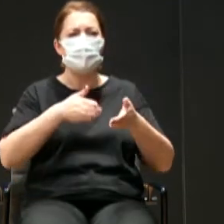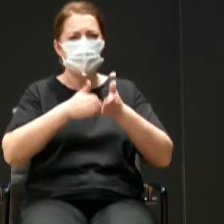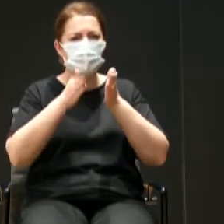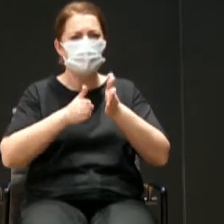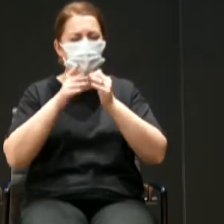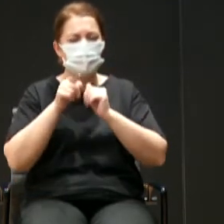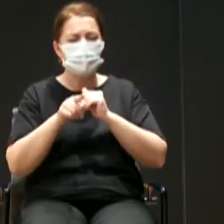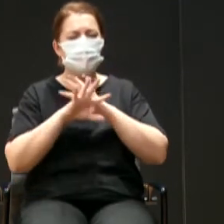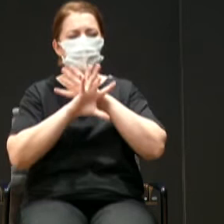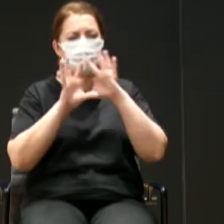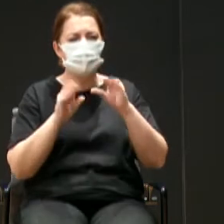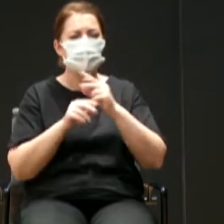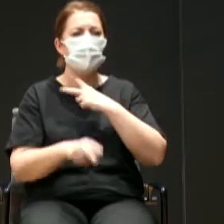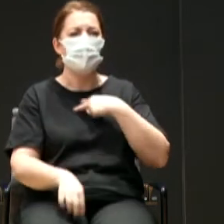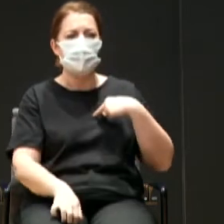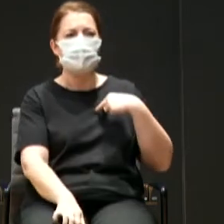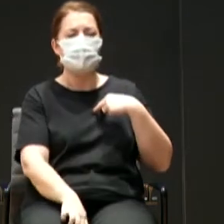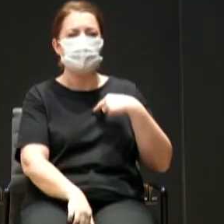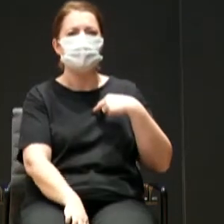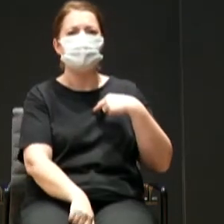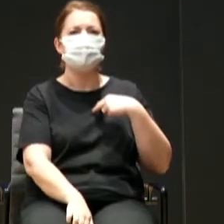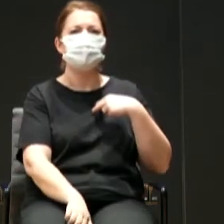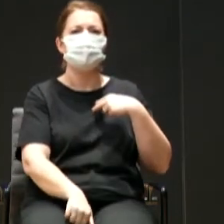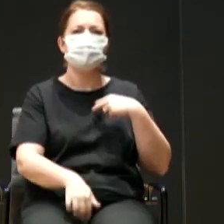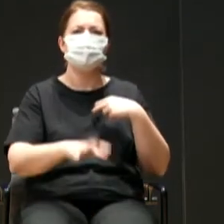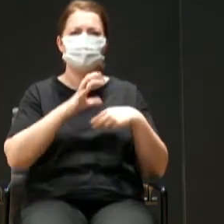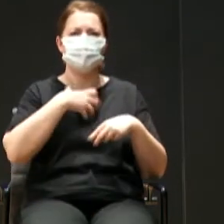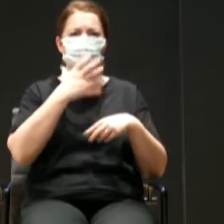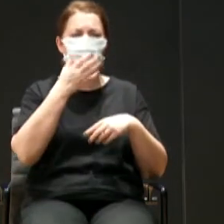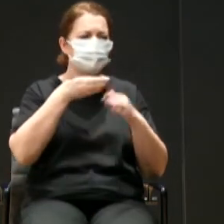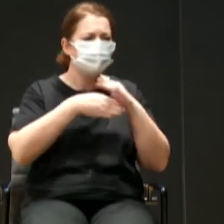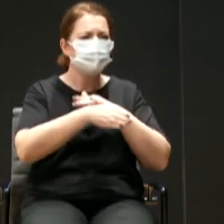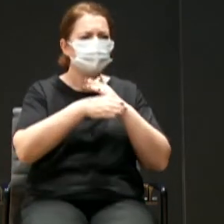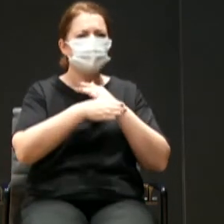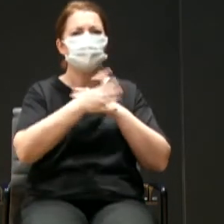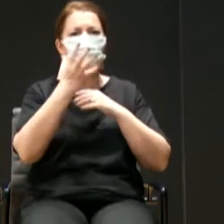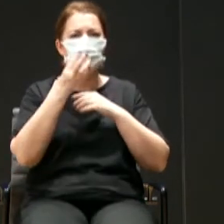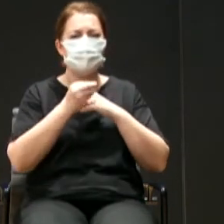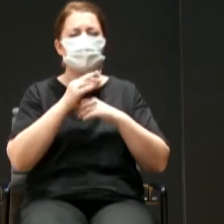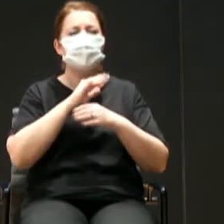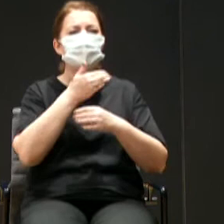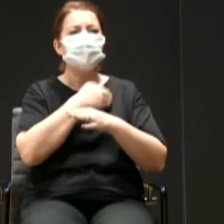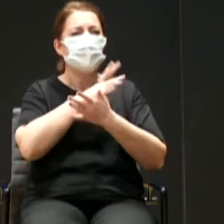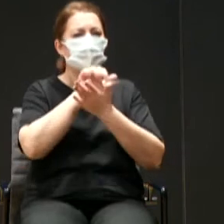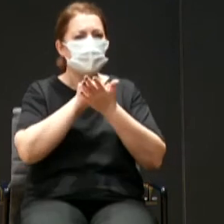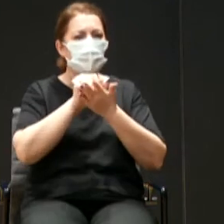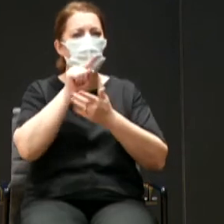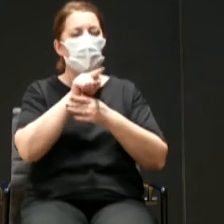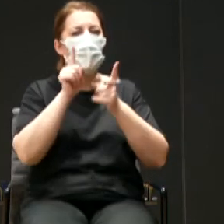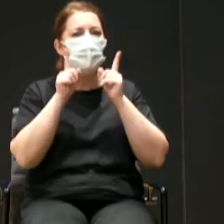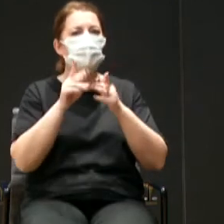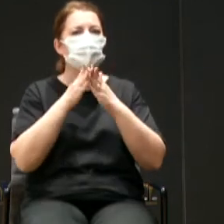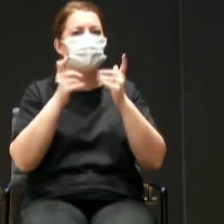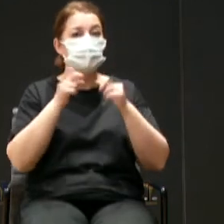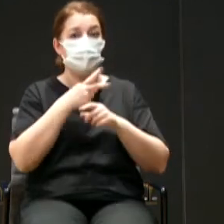bütün belediyenin kullandığı birçok birimi, birçok binanın tamamını, hizmetin tamamını o dönemde Büyükşehir